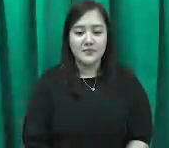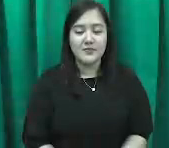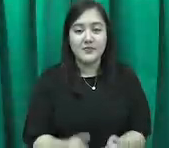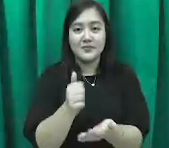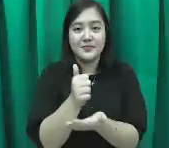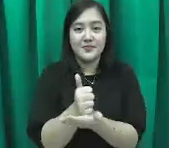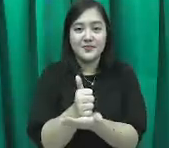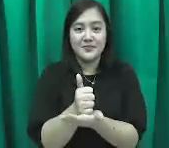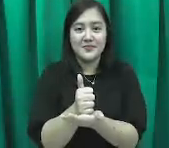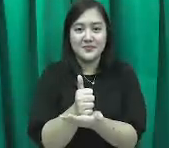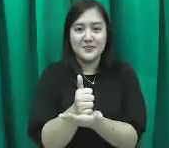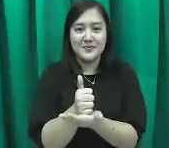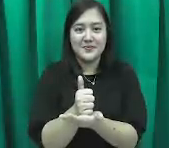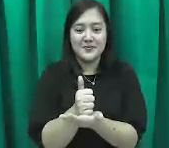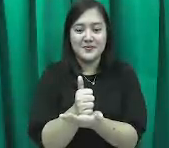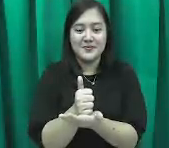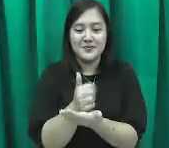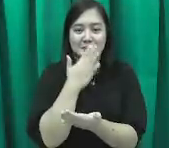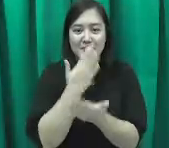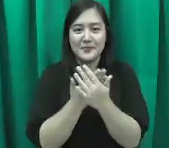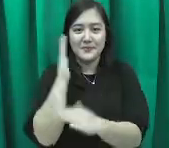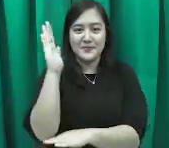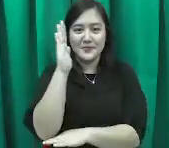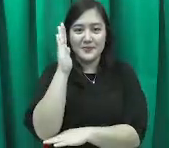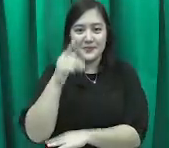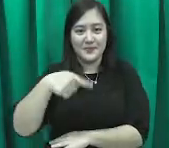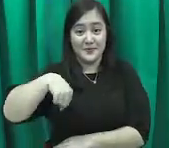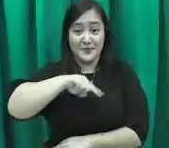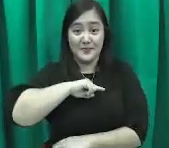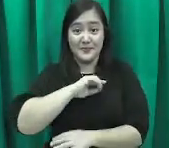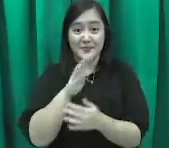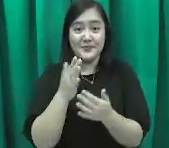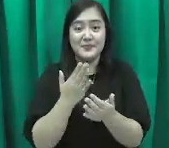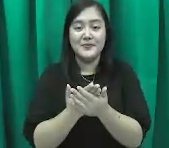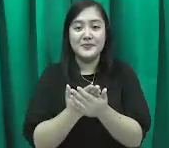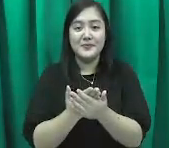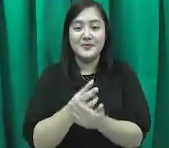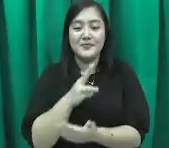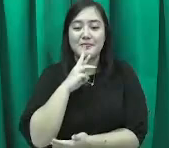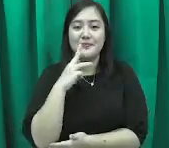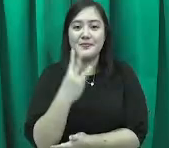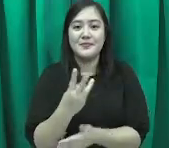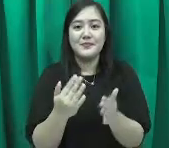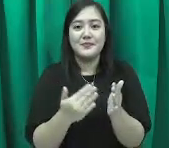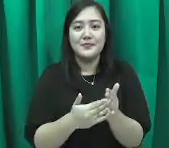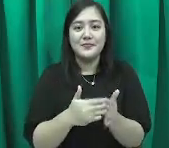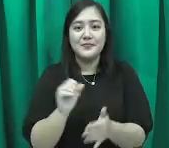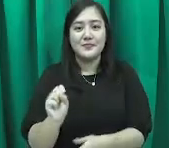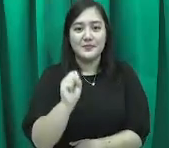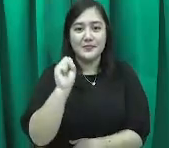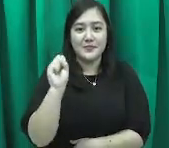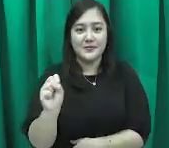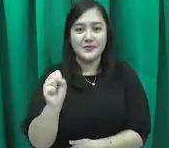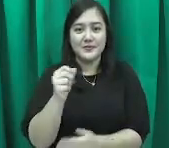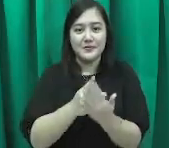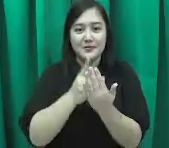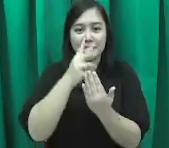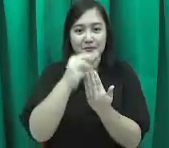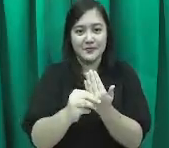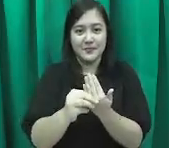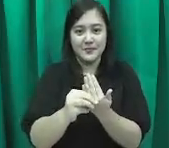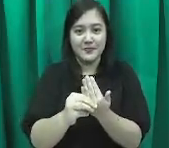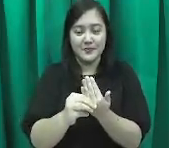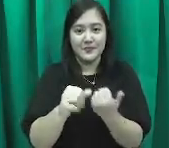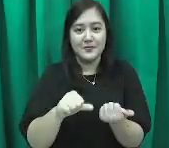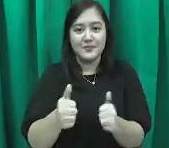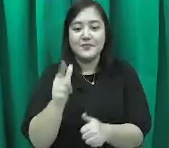Amen. Magandang tanghali po sa ating lahat. And welcome back to our Saturday program, The Baptist Lunch,